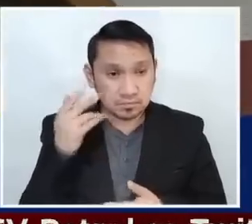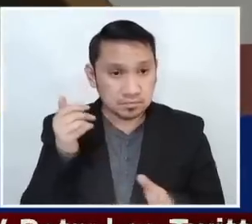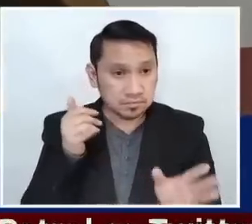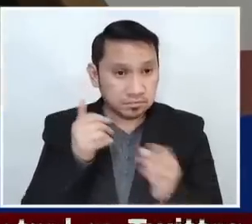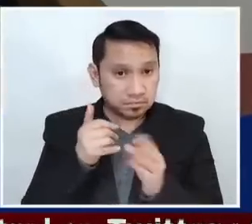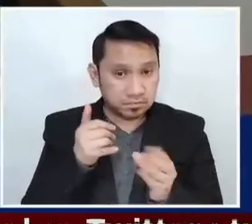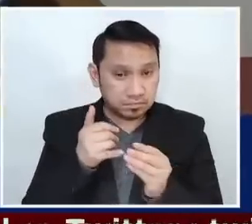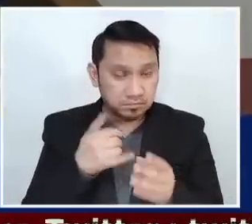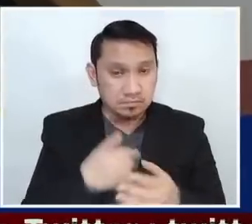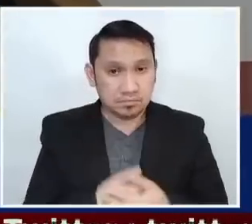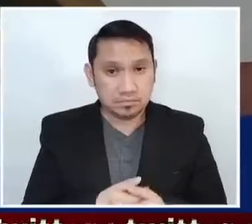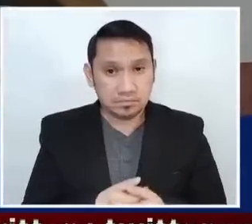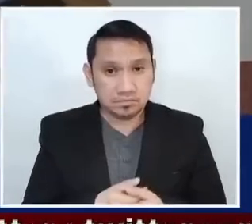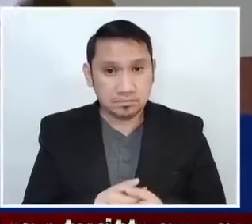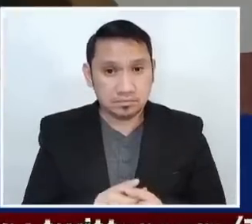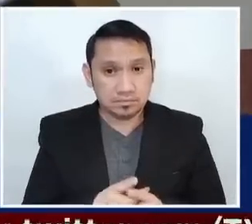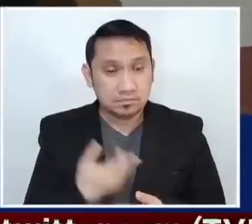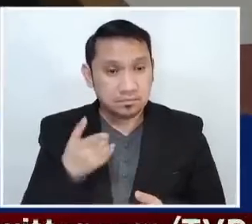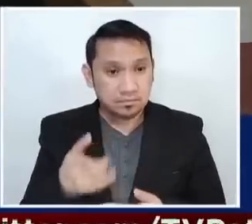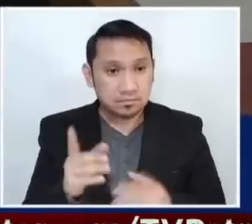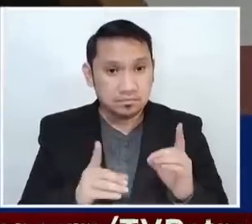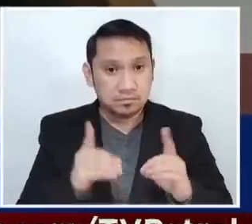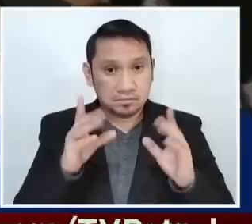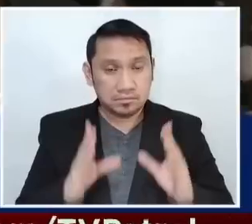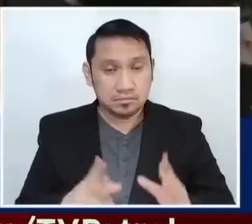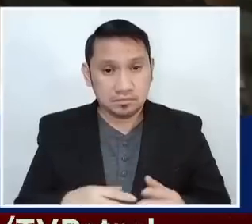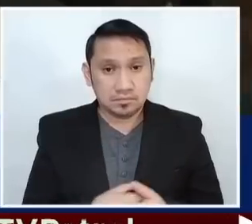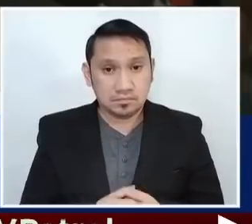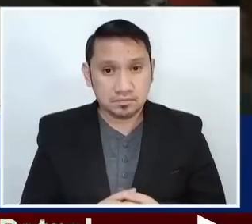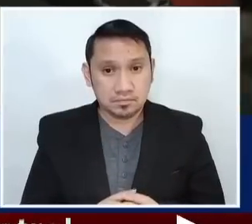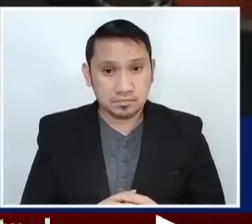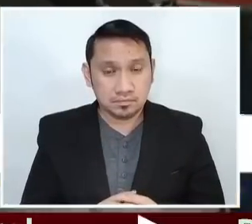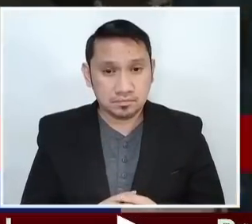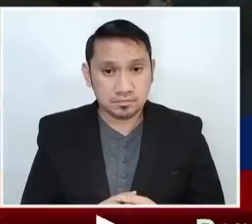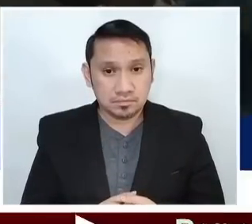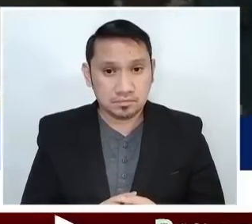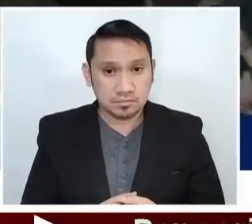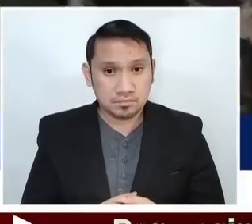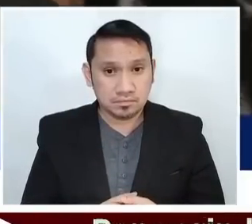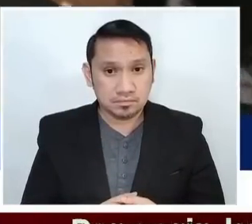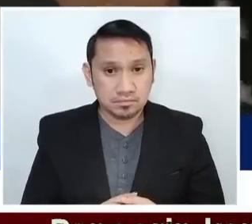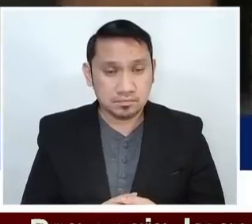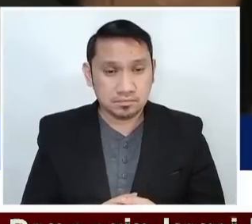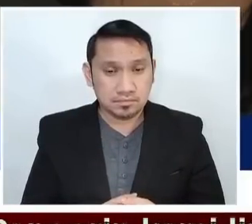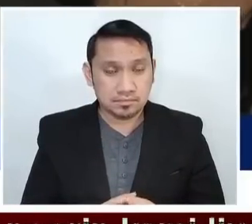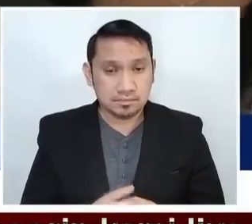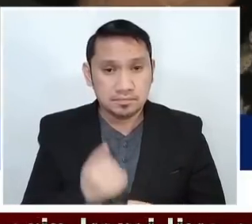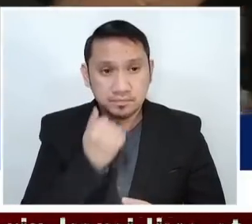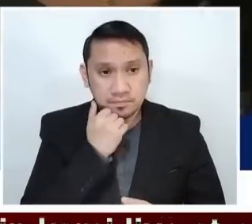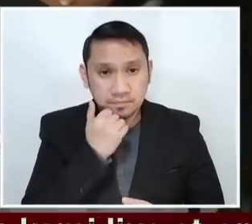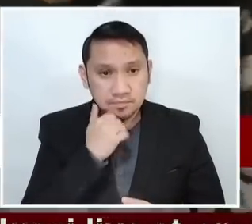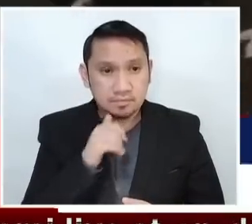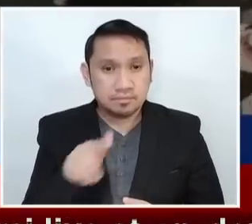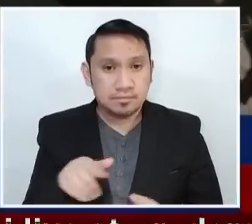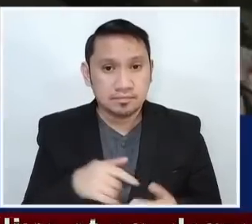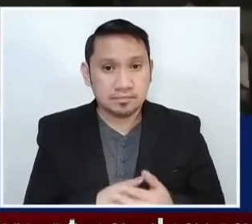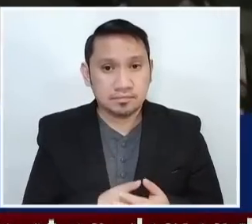no contact apprehension ang mga driver nila. Dahil sa himali nilang pagpapatupad sa NCAP na